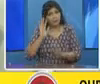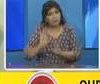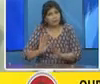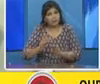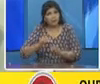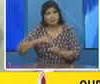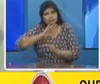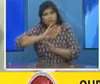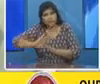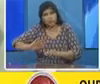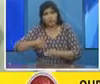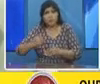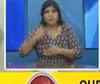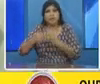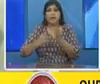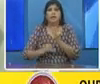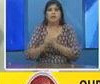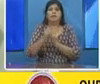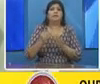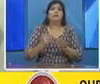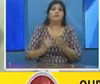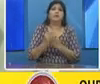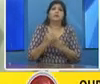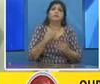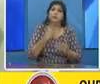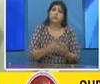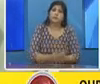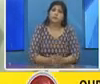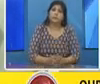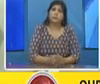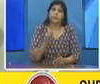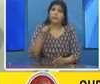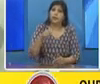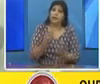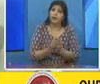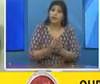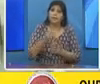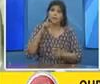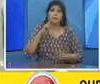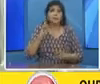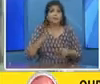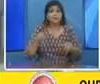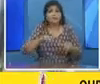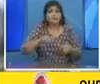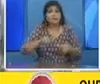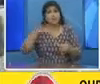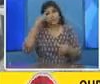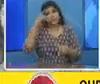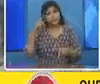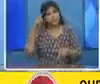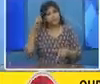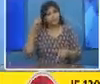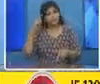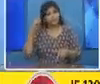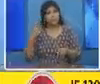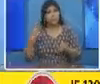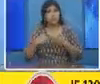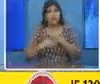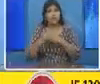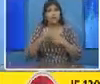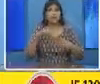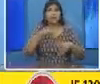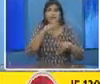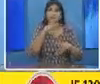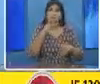बीच आगे बढ़ते ही रहना है। आप भी इसी विचार से आगे बढ़ेंगे। 130